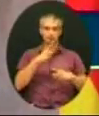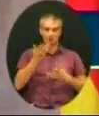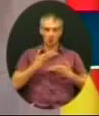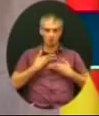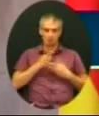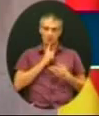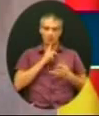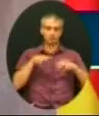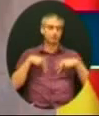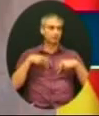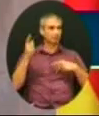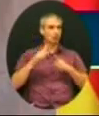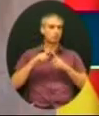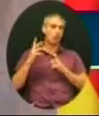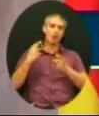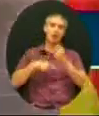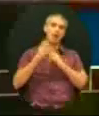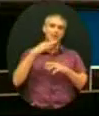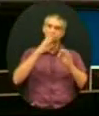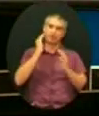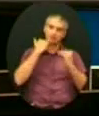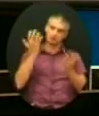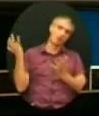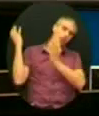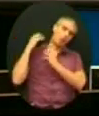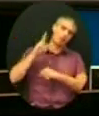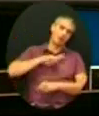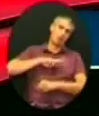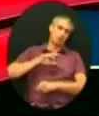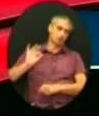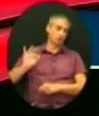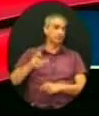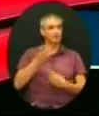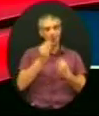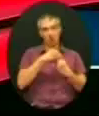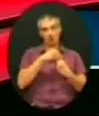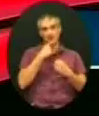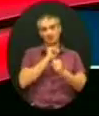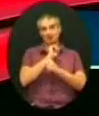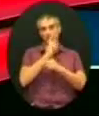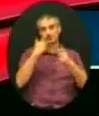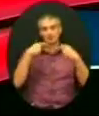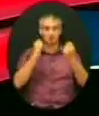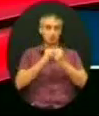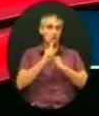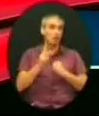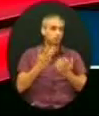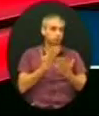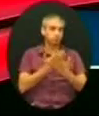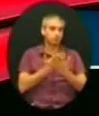מקבלים מספיק חזרה. שהם נושאים על גבם את הכלכלה הספרדית. אבל יש גם עוד טיעון, אני חושבת שהוא טיעון קצת אולי פולקלוריסטי ואולי לא, עצם